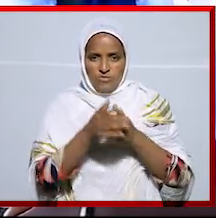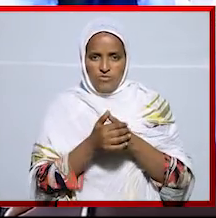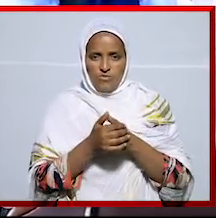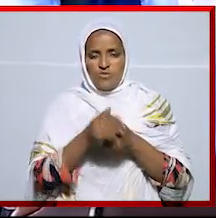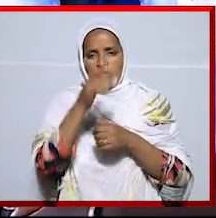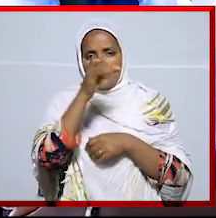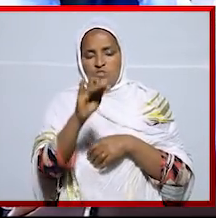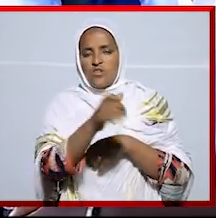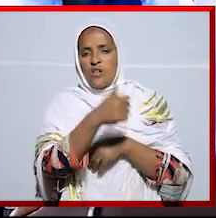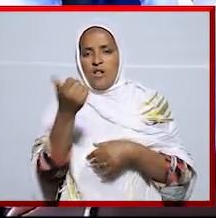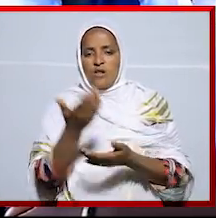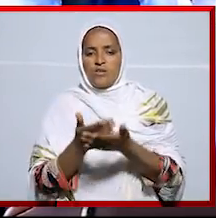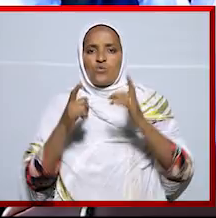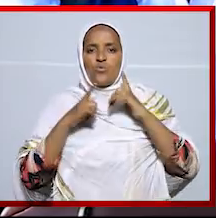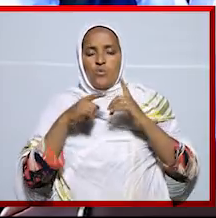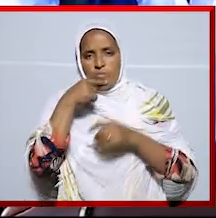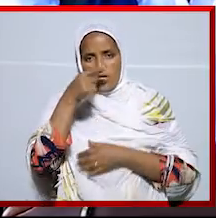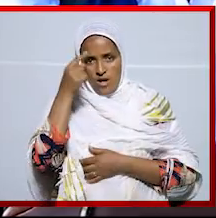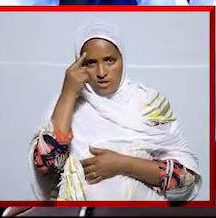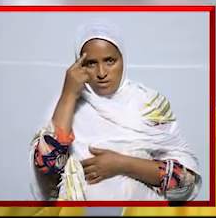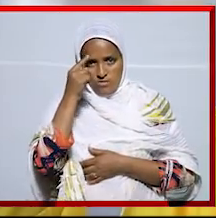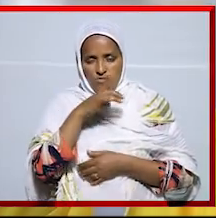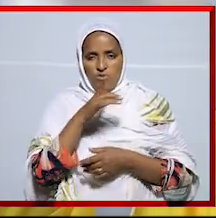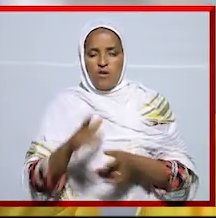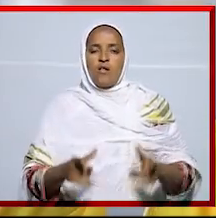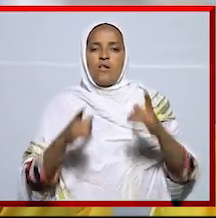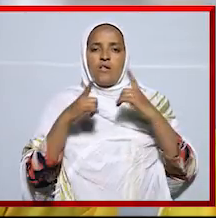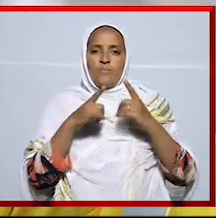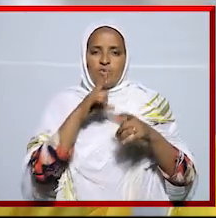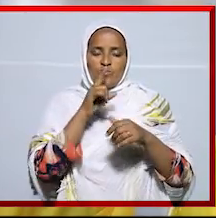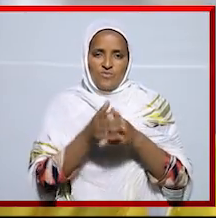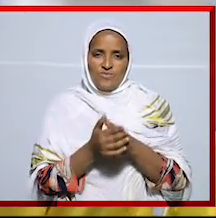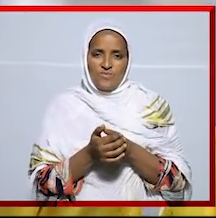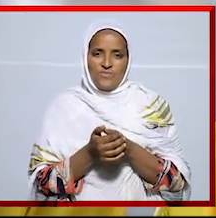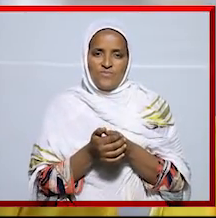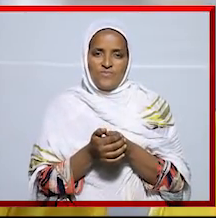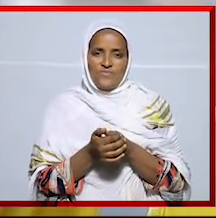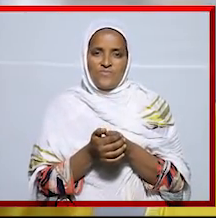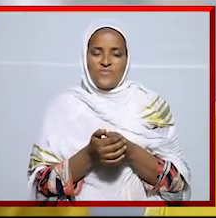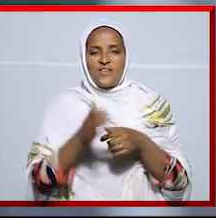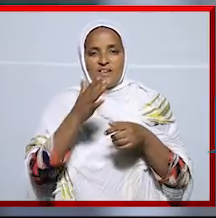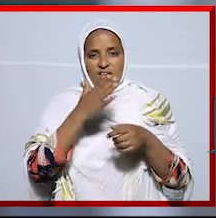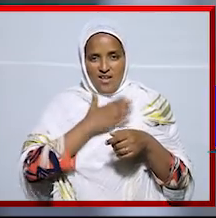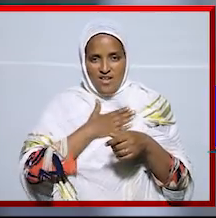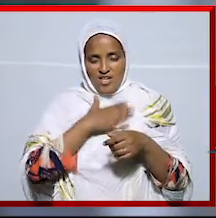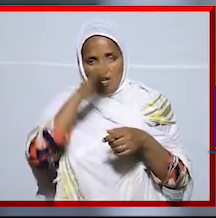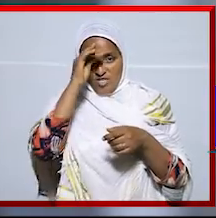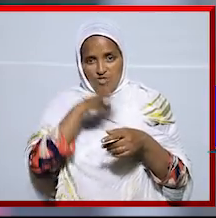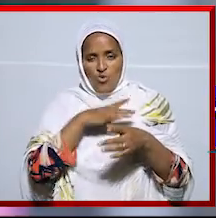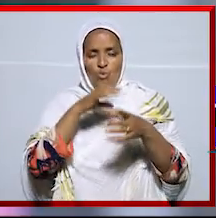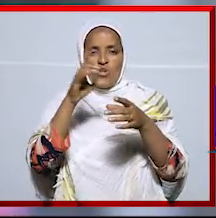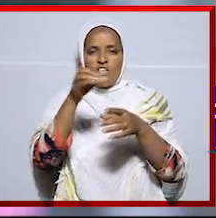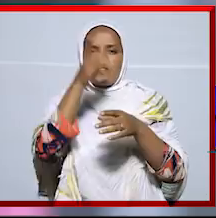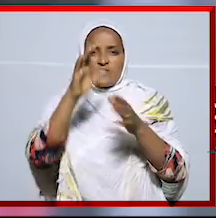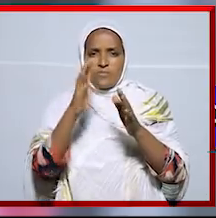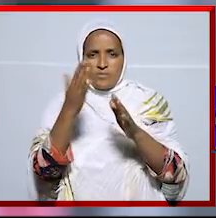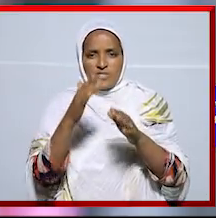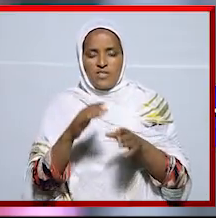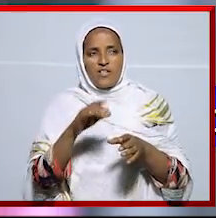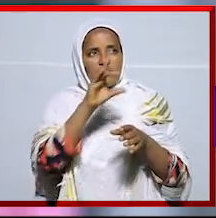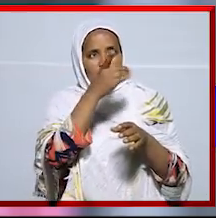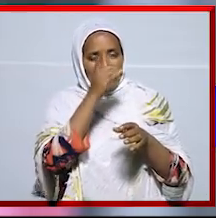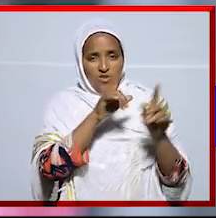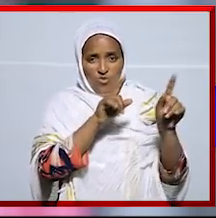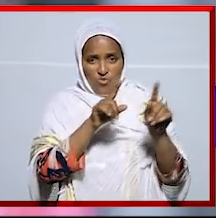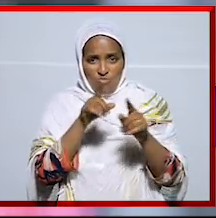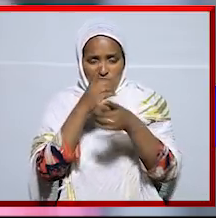ነው እንጂ ሌላ ነገር ይኖራል ብያለሁ። ያው ለመኖር ነው። እኔ ሰው የተፈጠረው የሚመስለኝ